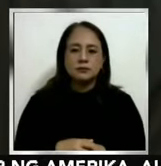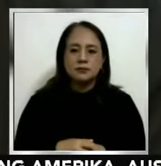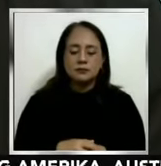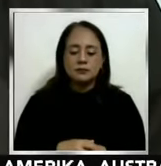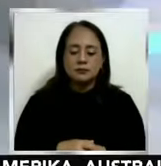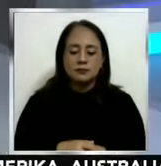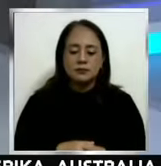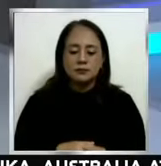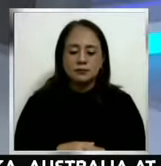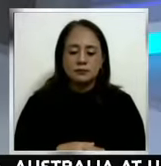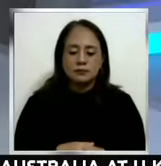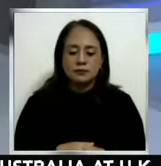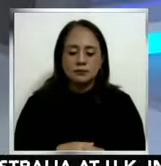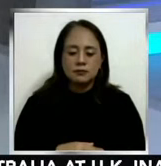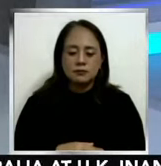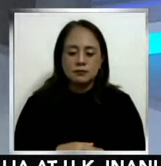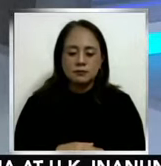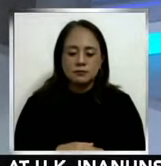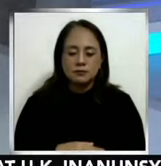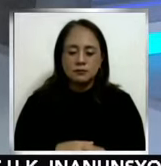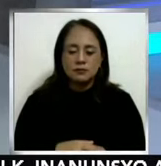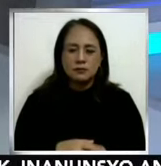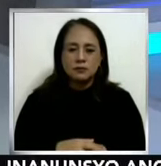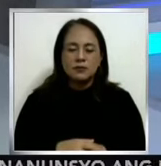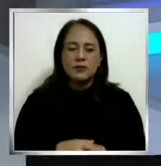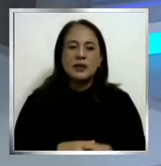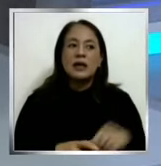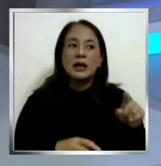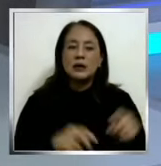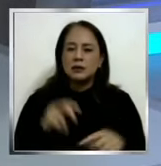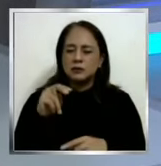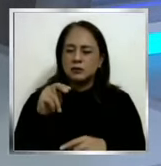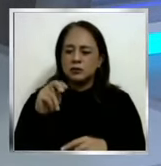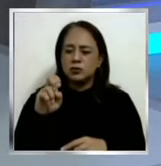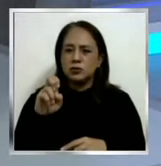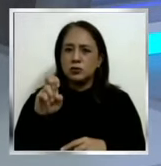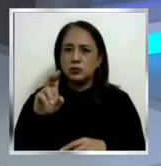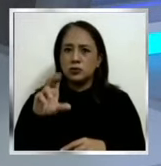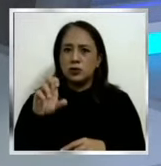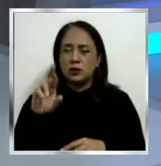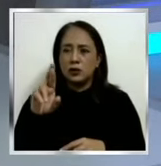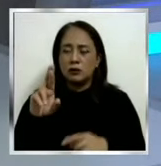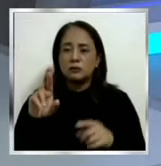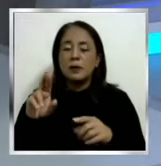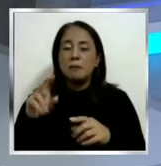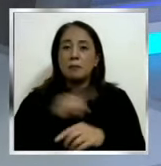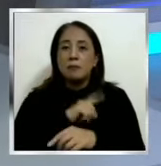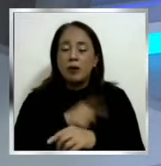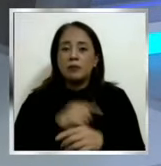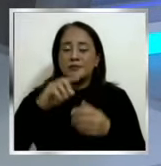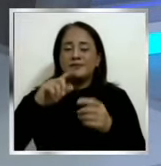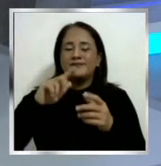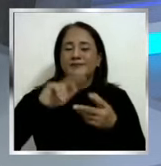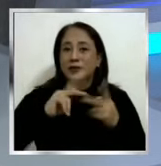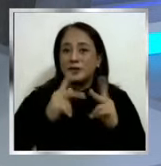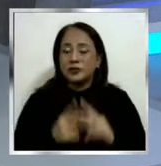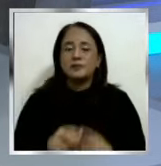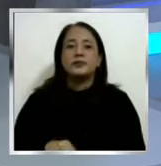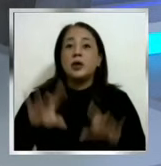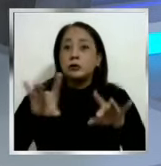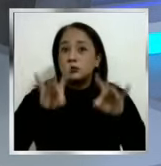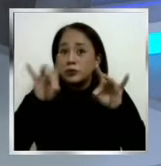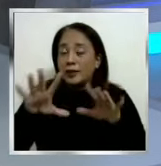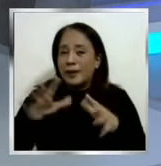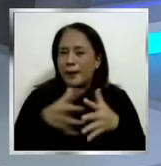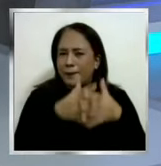Horas. Isang nuclear-powered submarine ang bagong sentro ng partnership ng Amerika, Britanya at Australia na layong